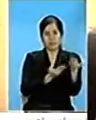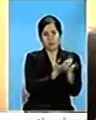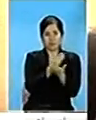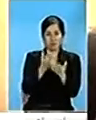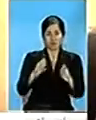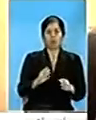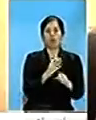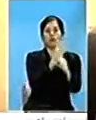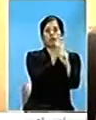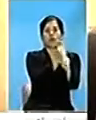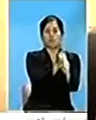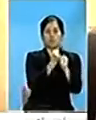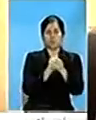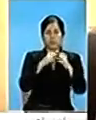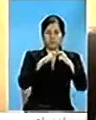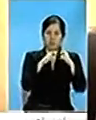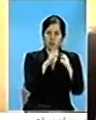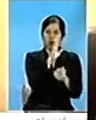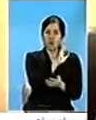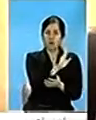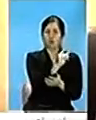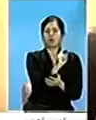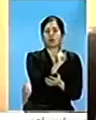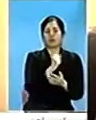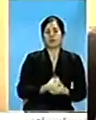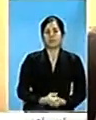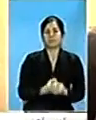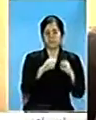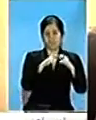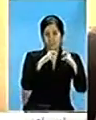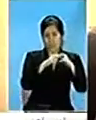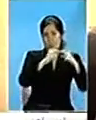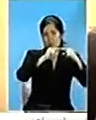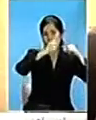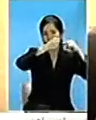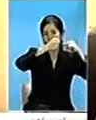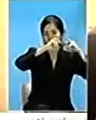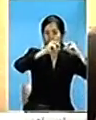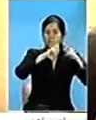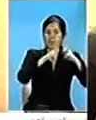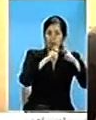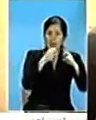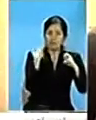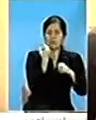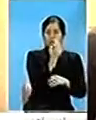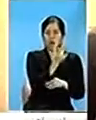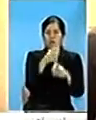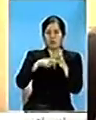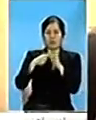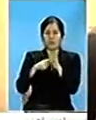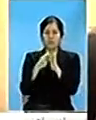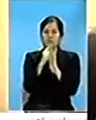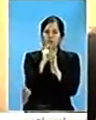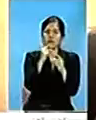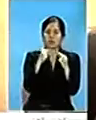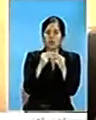งร่วมกันว่าอะไรคือปัญหาประเด็นปัญหาสาเหตุของปัญหาคืออะไรและเขาจะแก้ไขร่วม